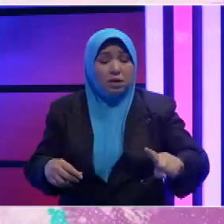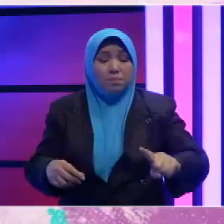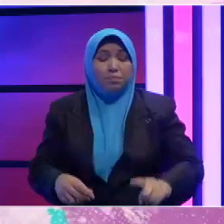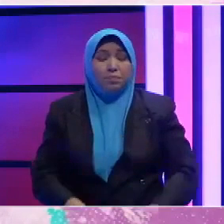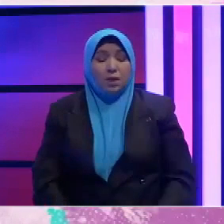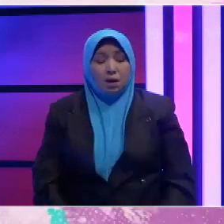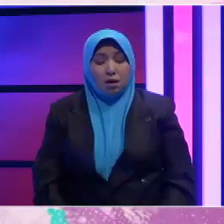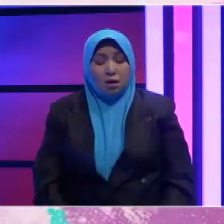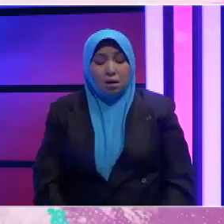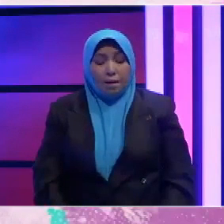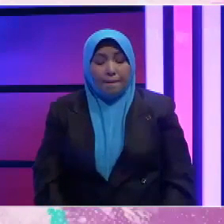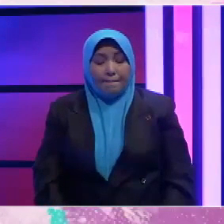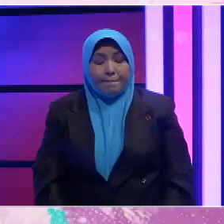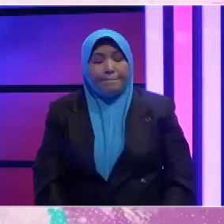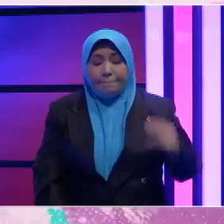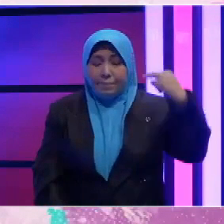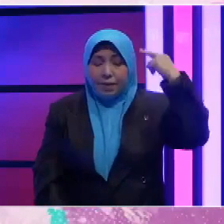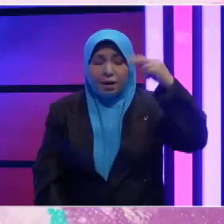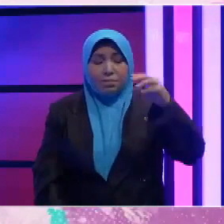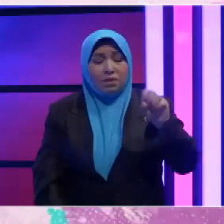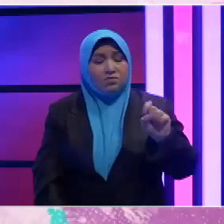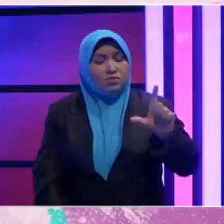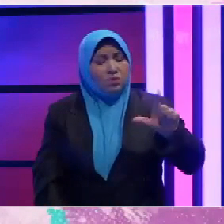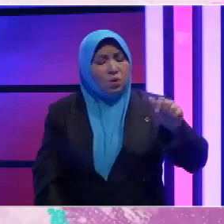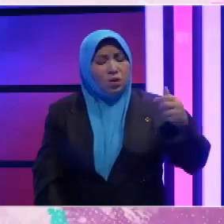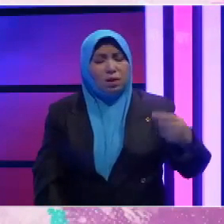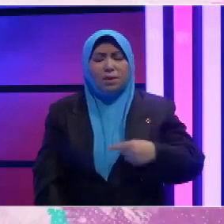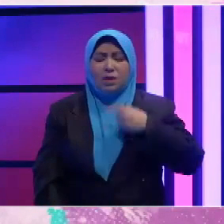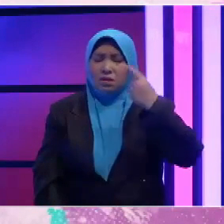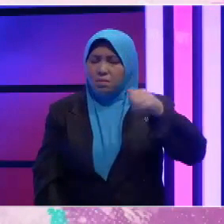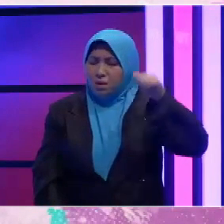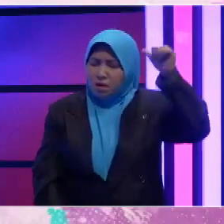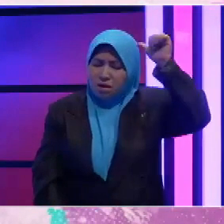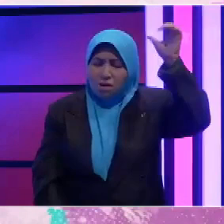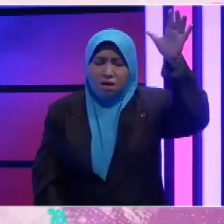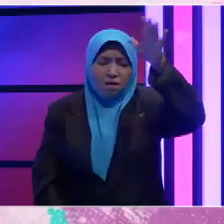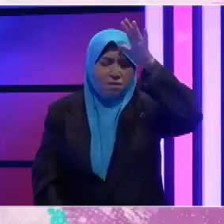يختصمون قال يا قوم لم